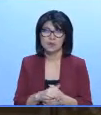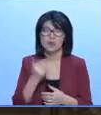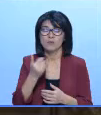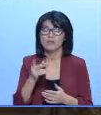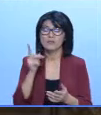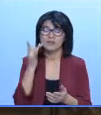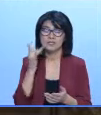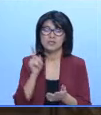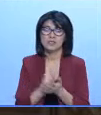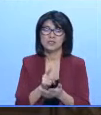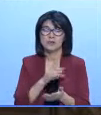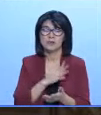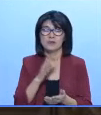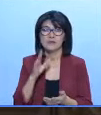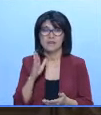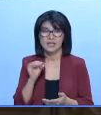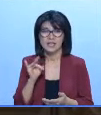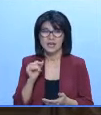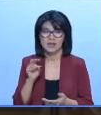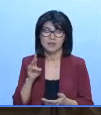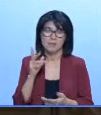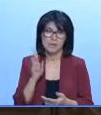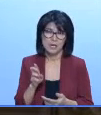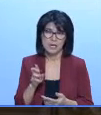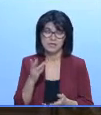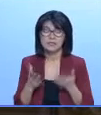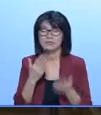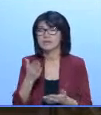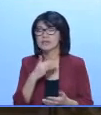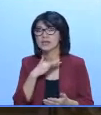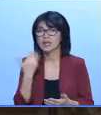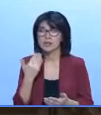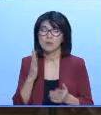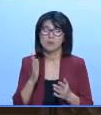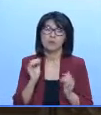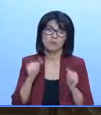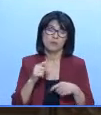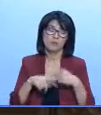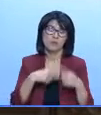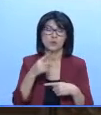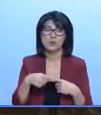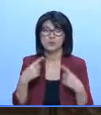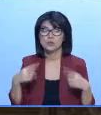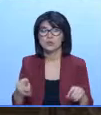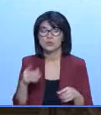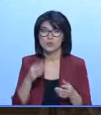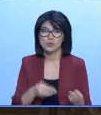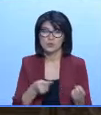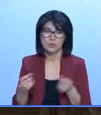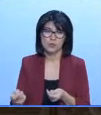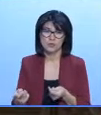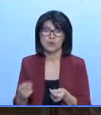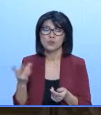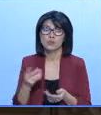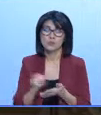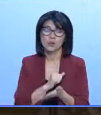Сіздерде қашанда Б нұсқасы болуы керек. Егер мына кәсіпкер айналысқысы келмесе, біз мүмкіндікті келесіне береміз. Келісім шартты бұзу туралы құжаттарыңызда дайын болуы